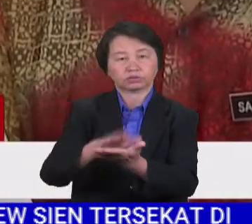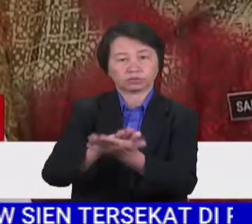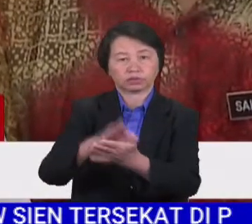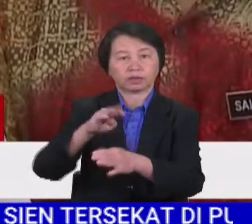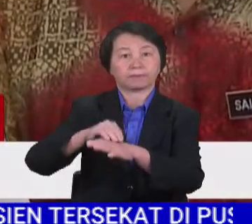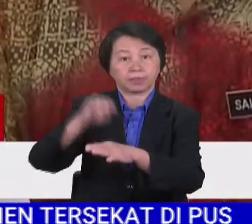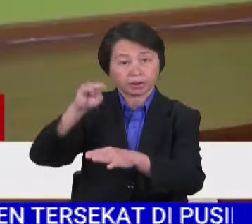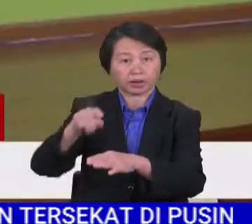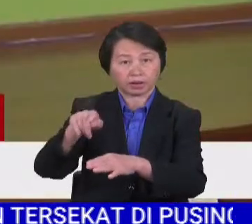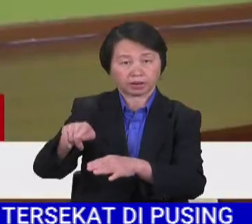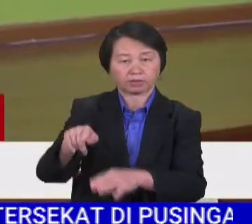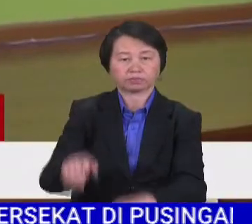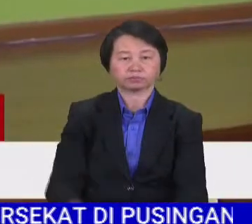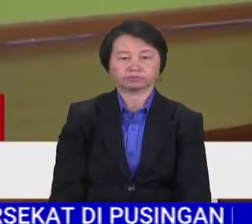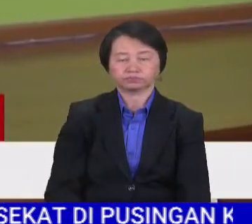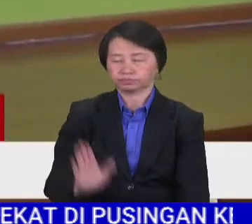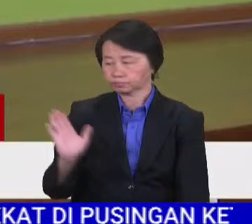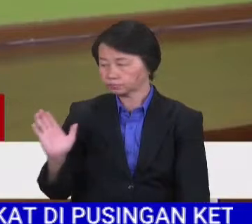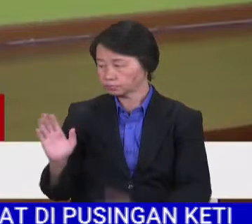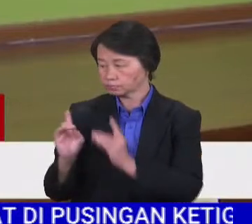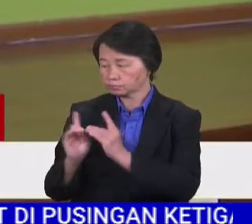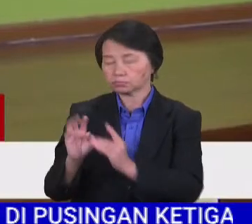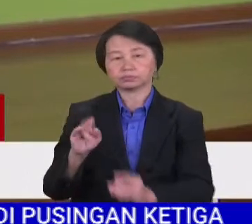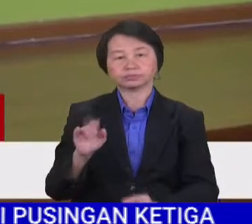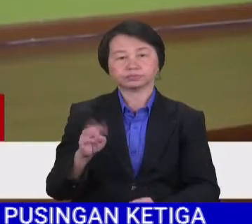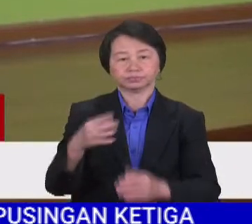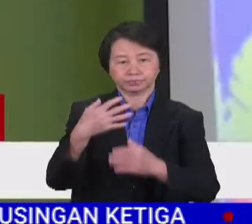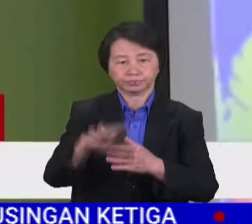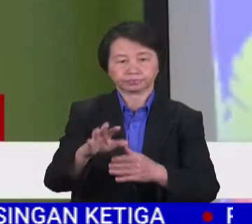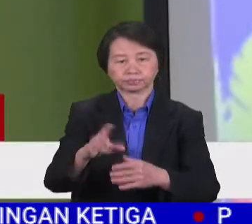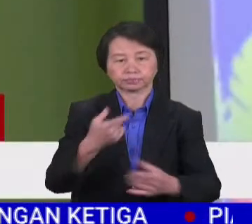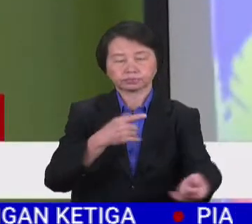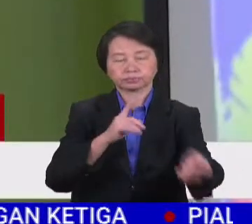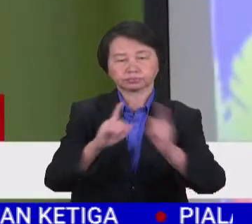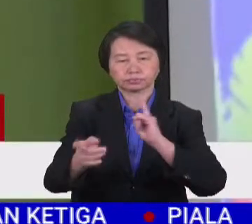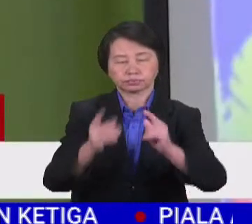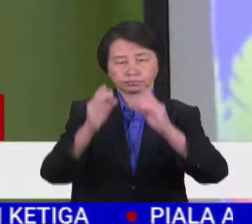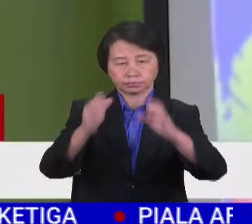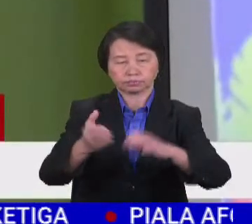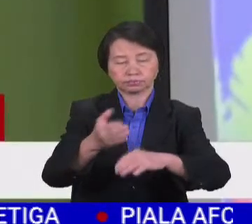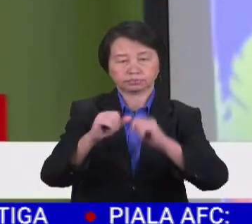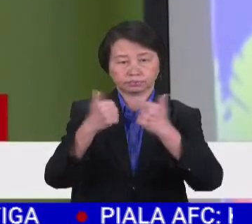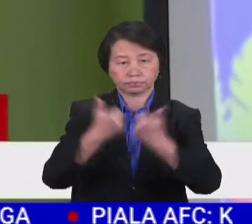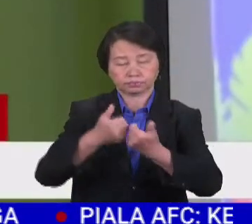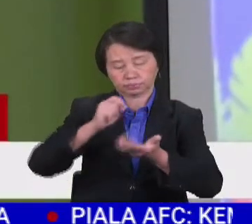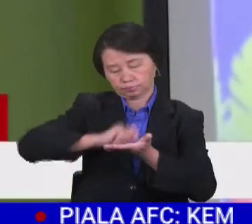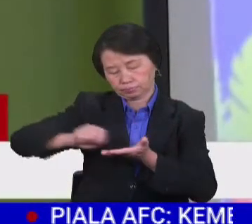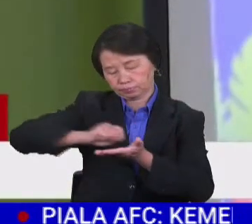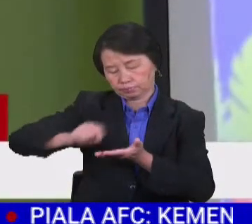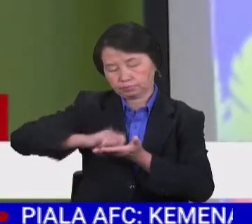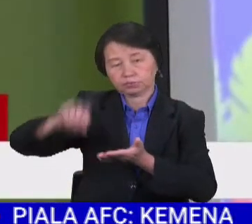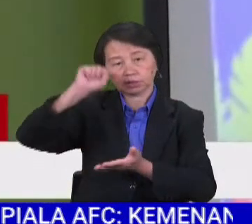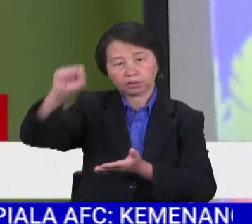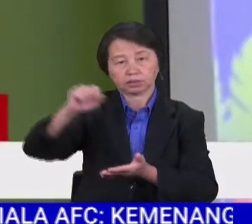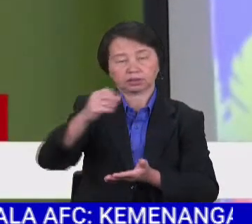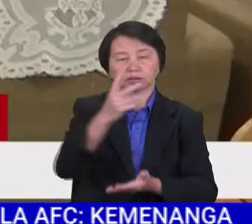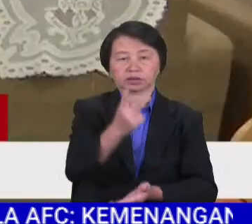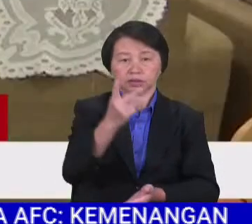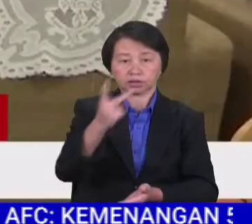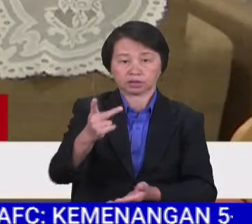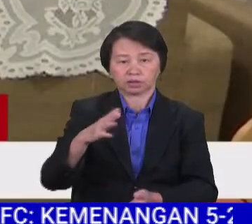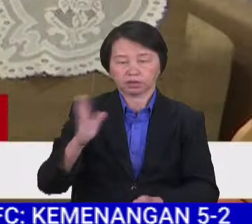menengah beli demi arti m selepas meresmikan program wacana sejarah perkembangan persatuan penulis Abadi Kota Kinabalu